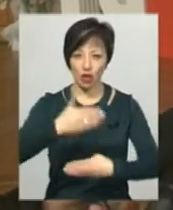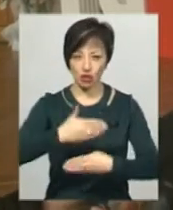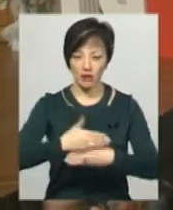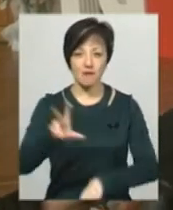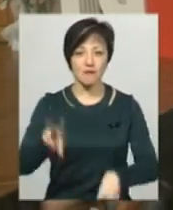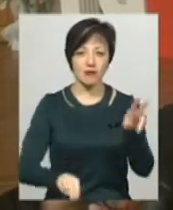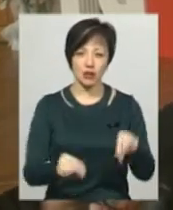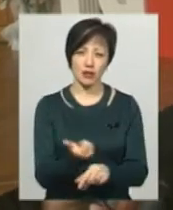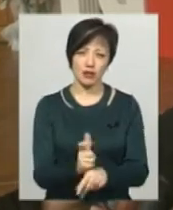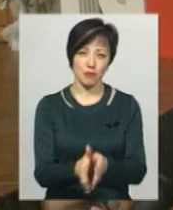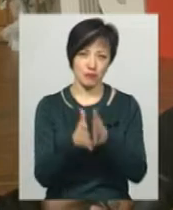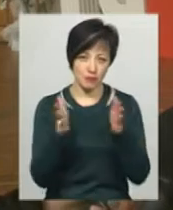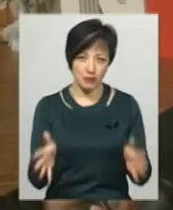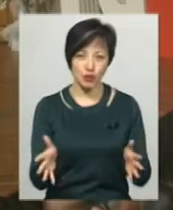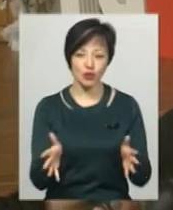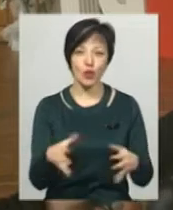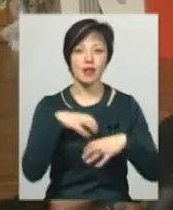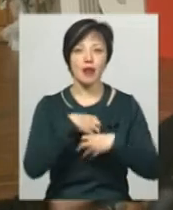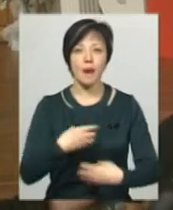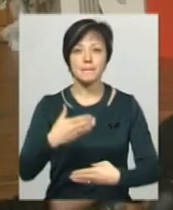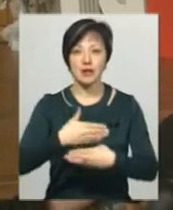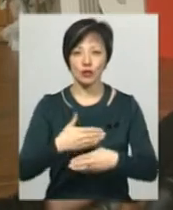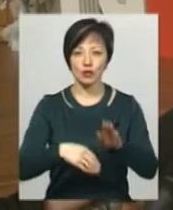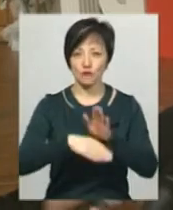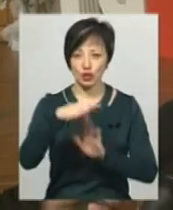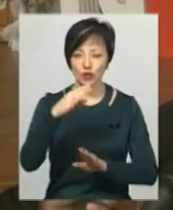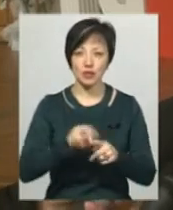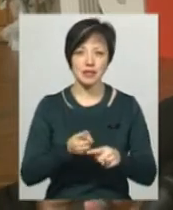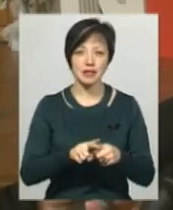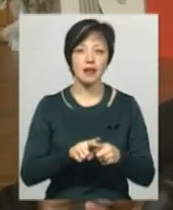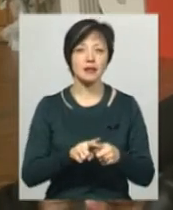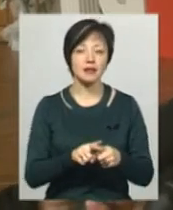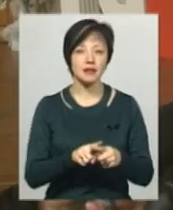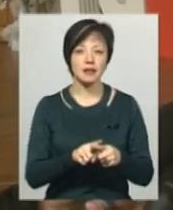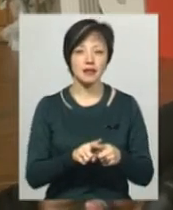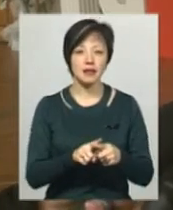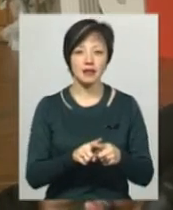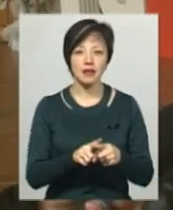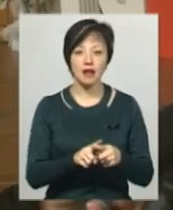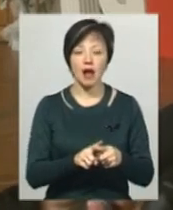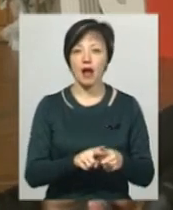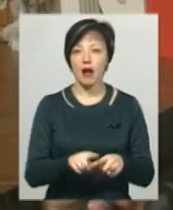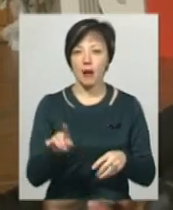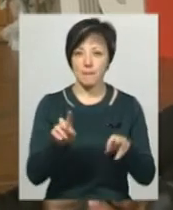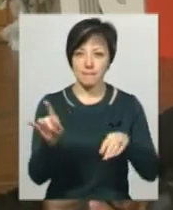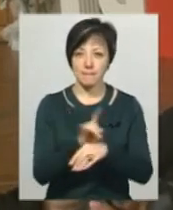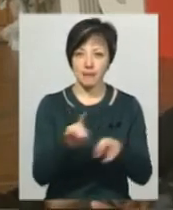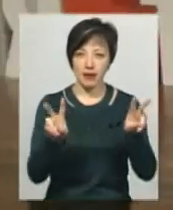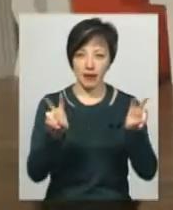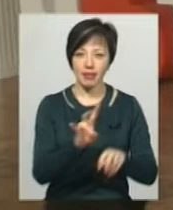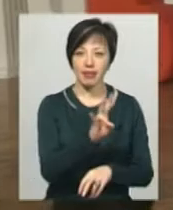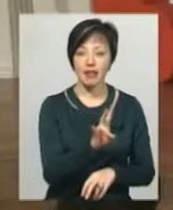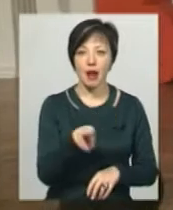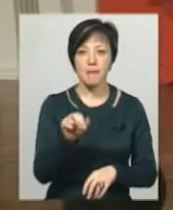вважаю, саму найбільшу драматургічну таку вершину – це Вінніченка «Брехня» Наталія Павліна.